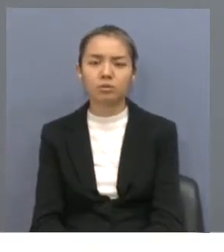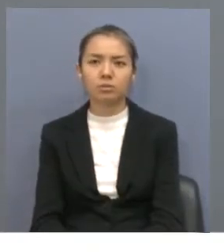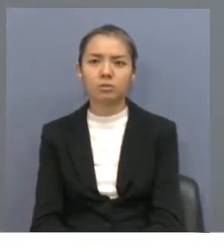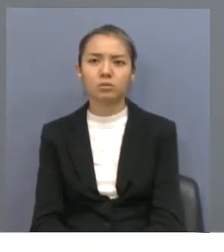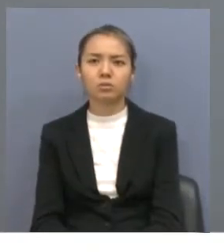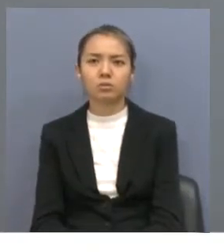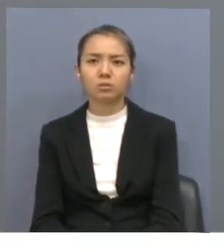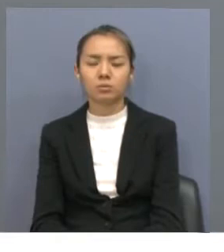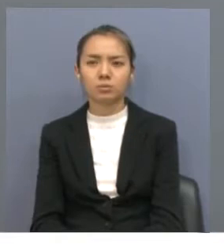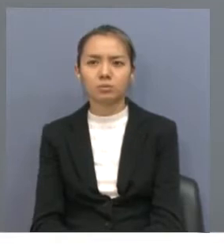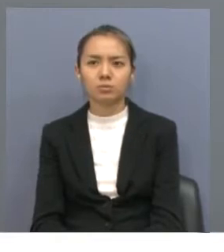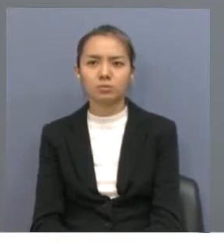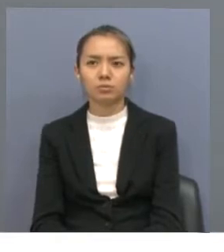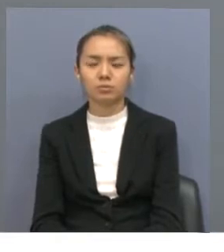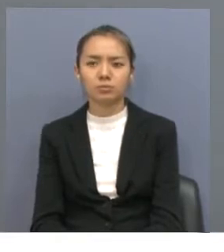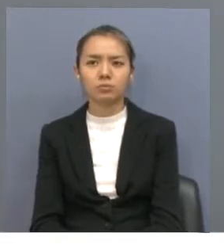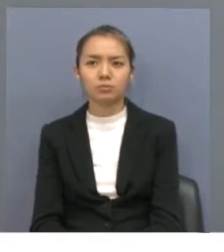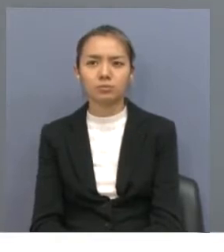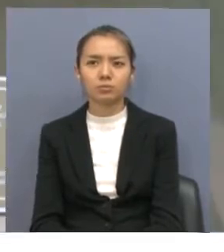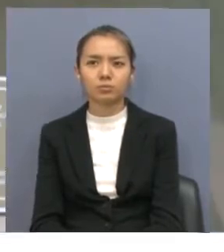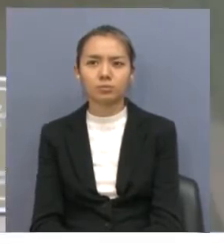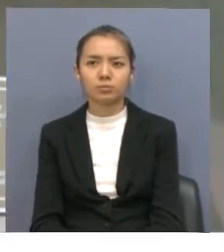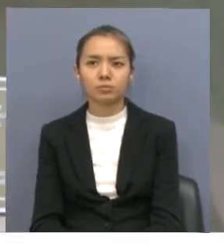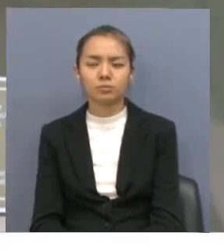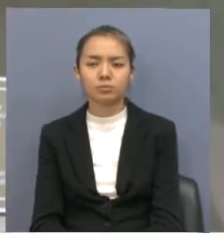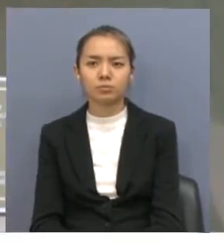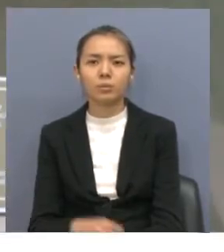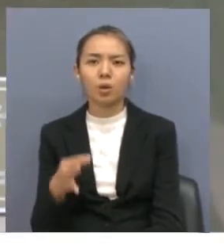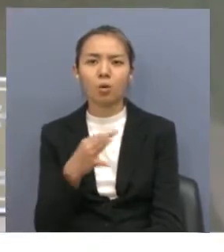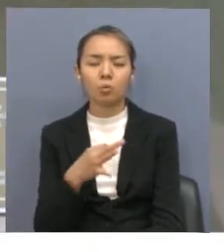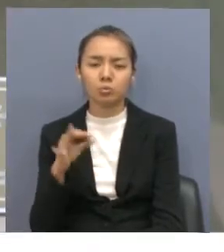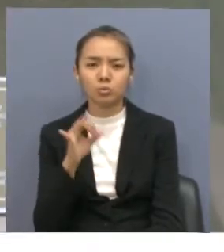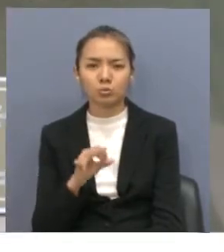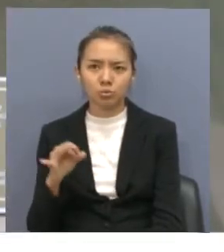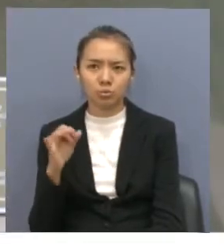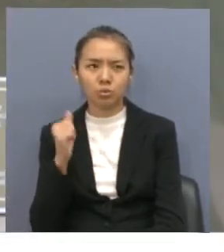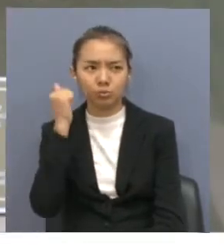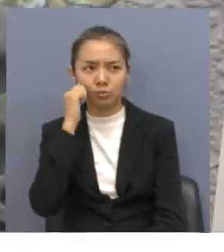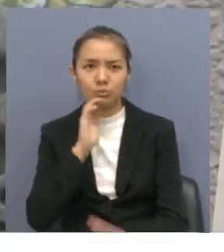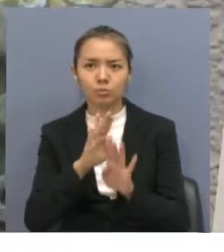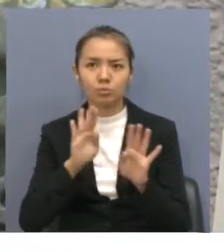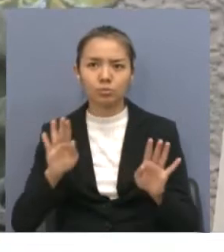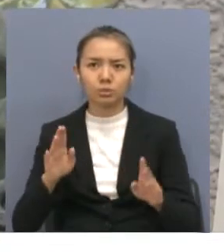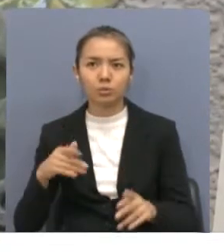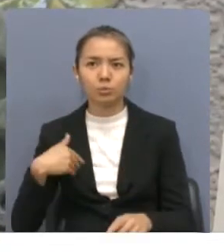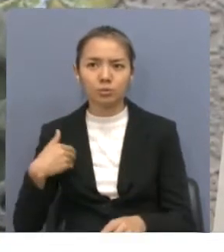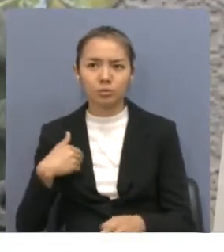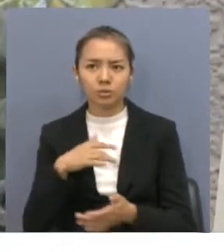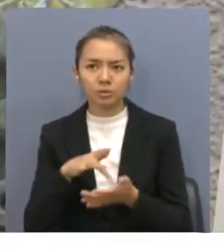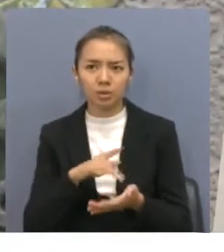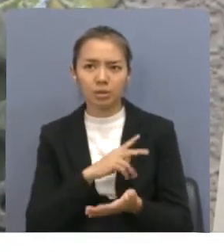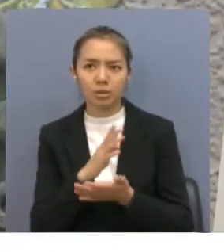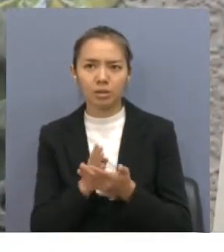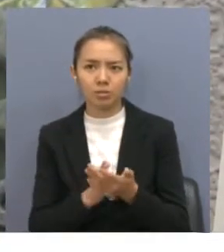кезіндегі археологиялық объектілер анықталды. Облыстық тарихи мәдени мұраны қорғау және пайдалану орталығының негізгі